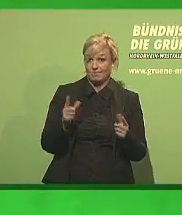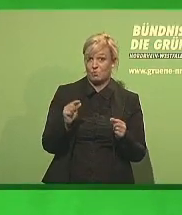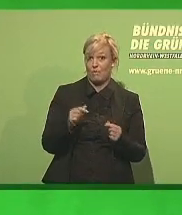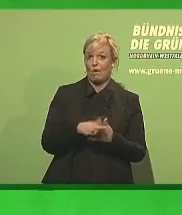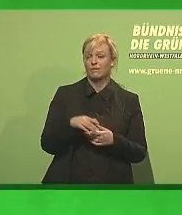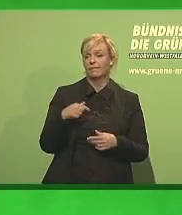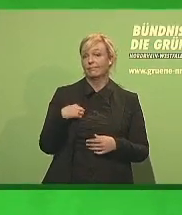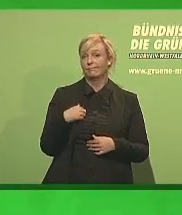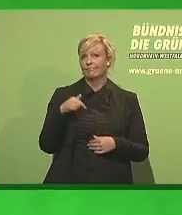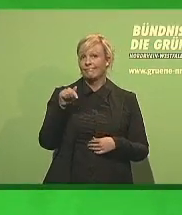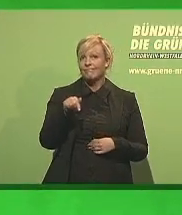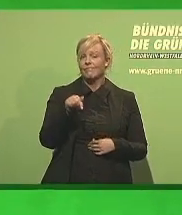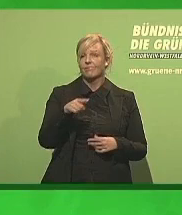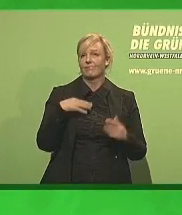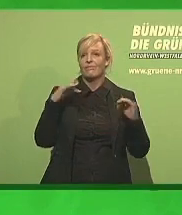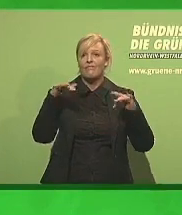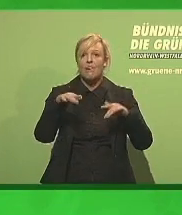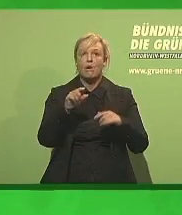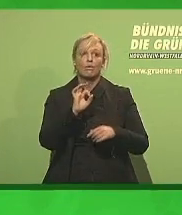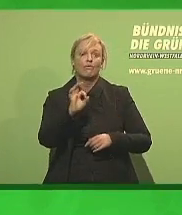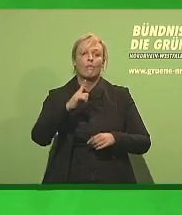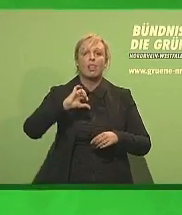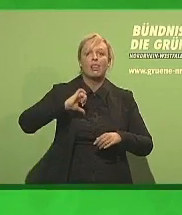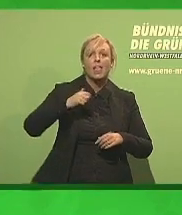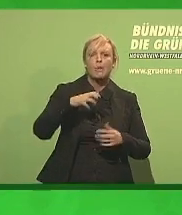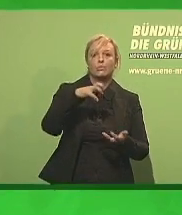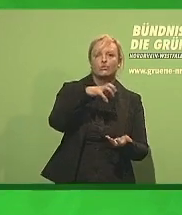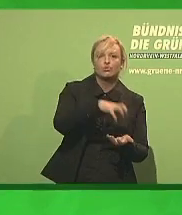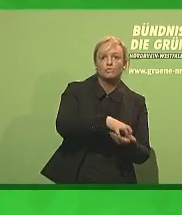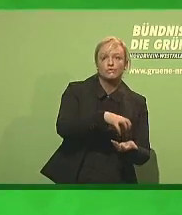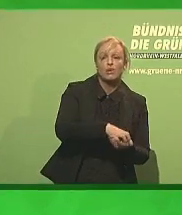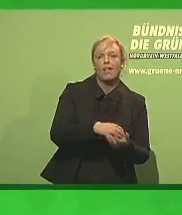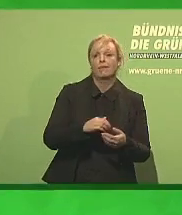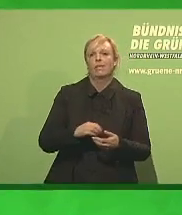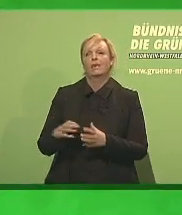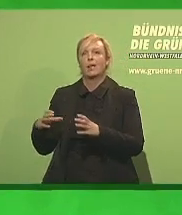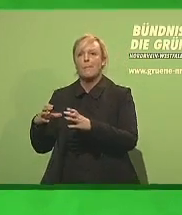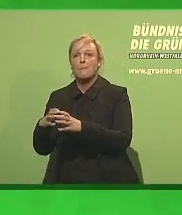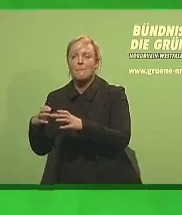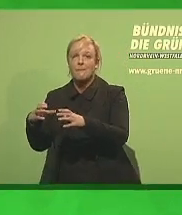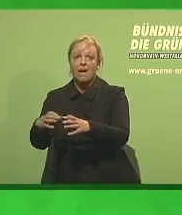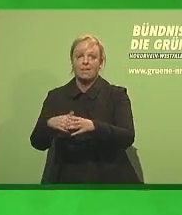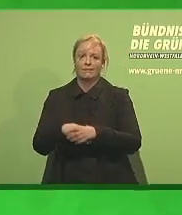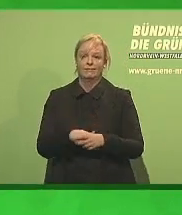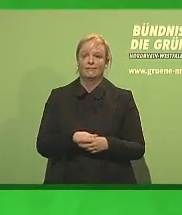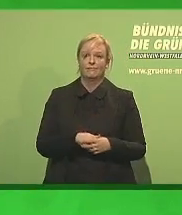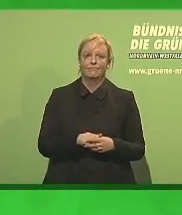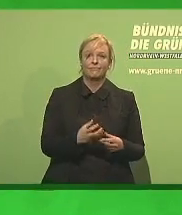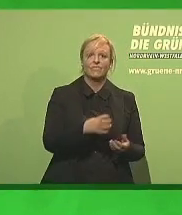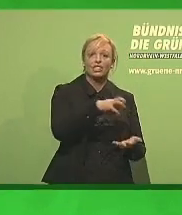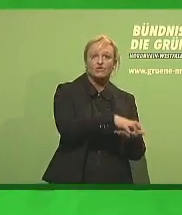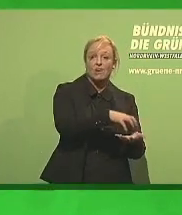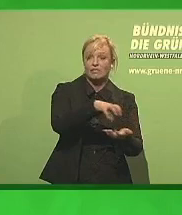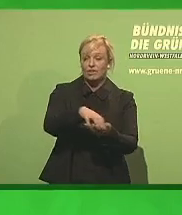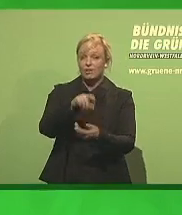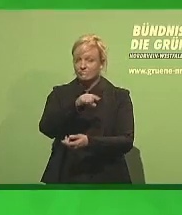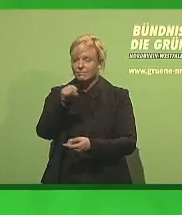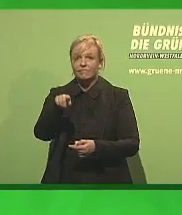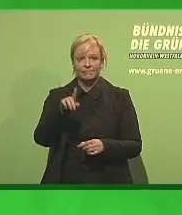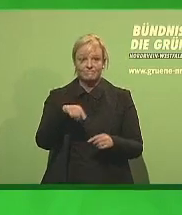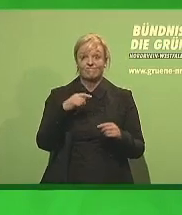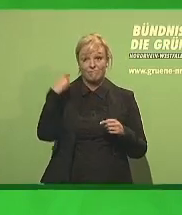massive Auswirkungen auf das Leben in den Städten und Gemeinden. Jede Stadt wird das spüren.